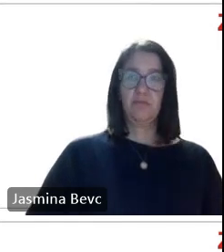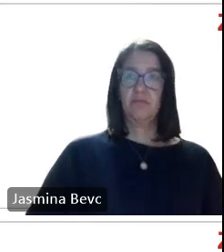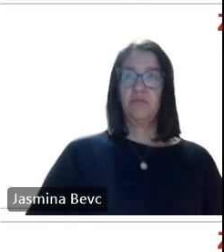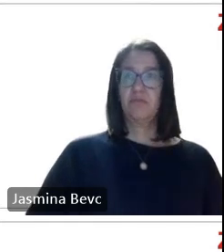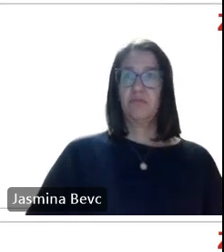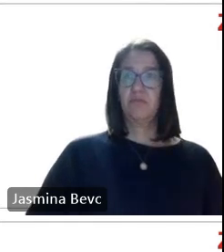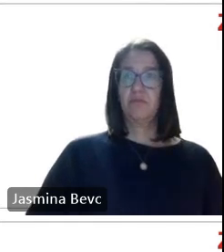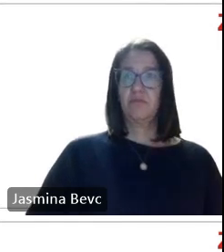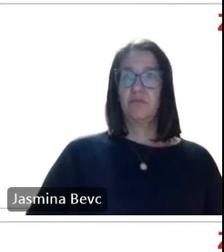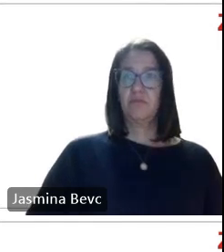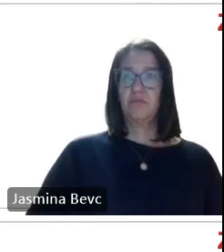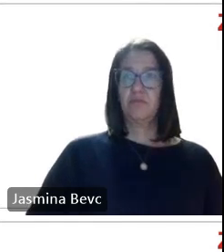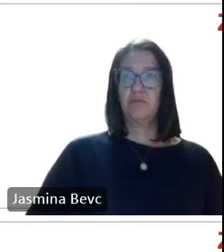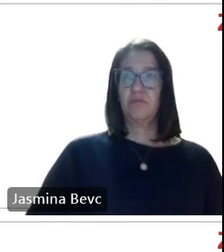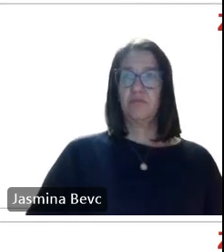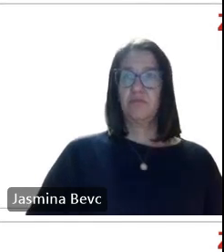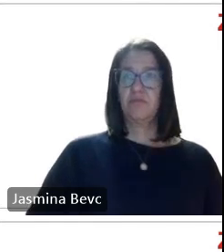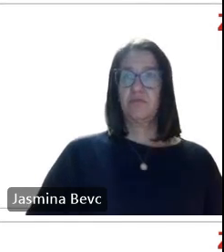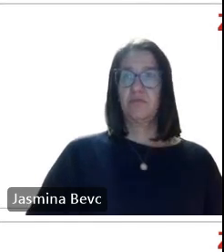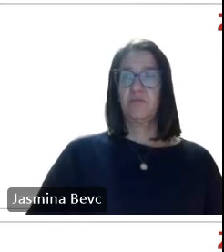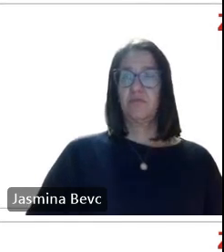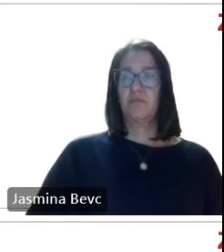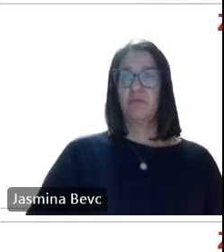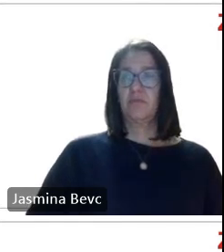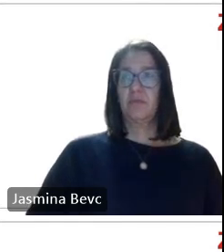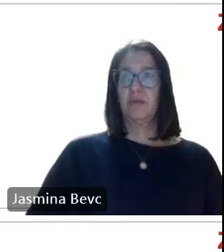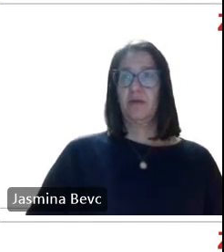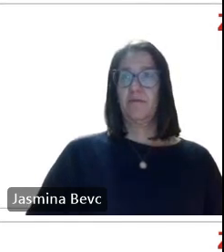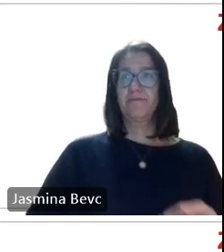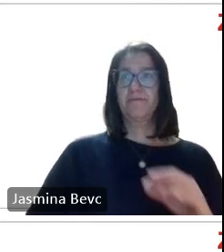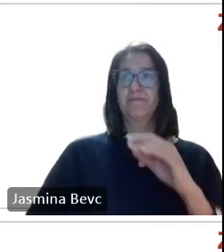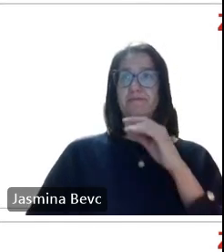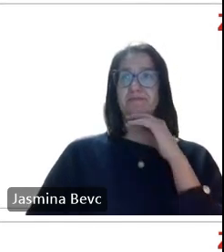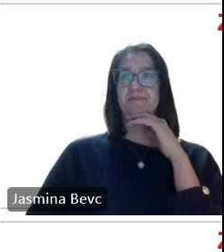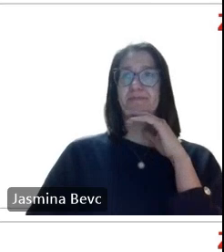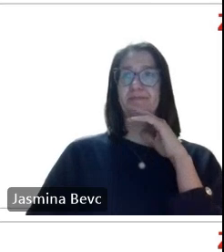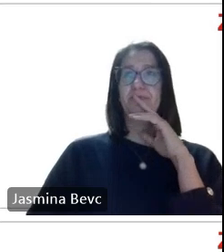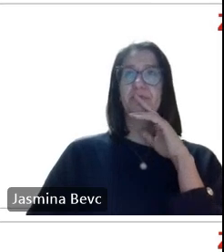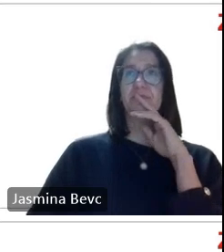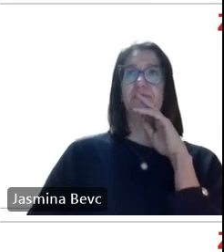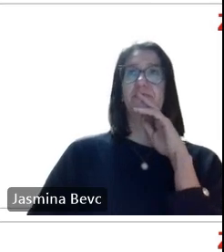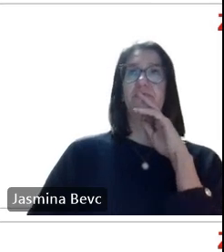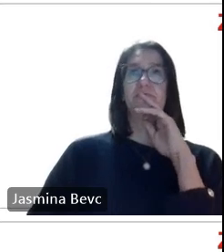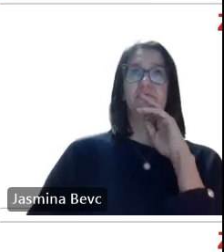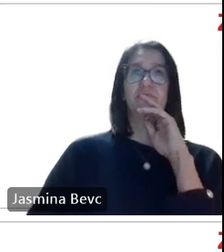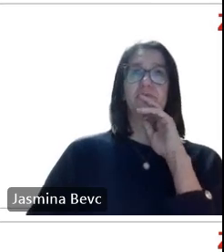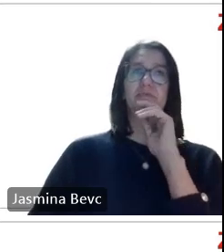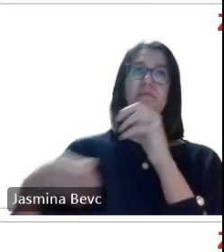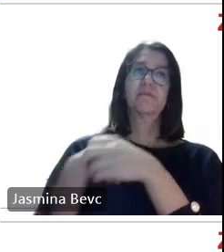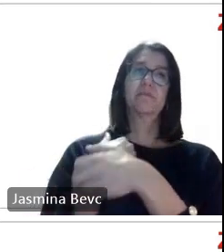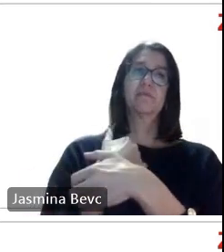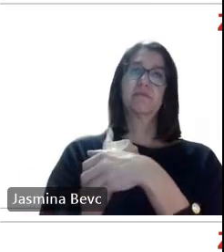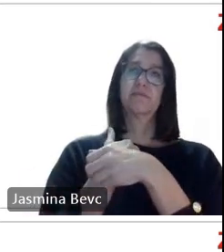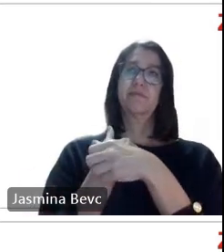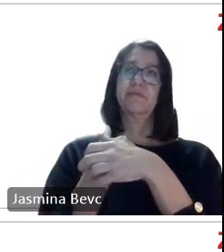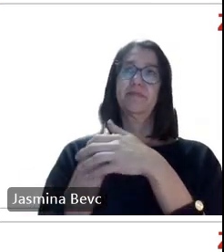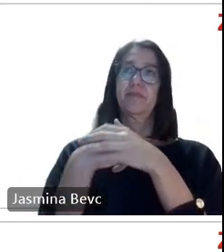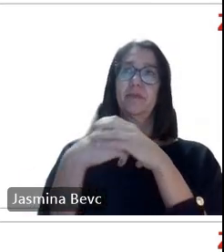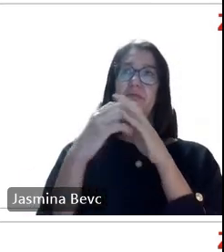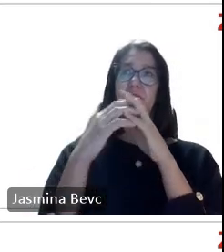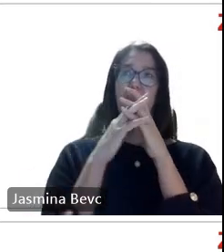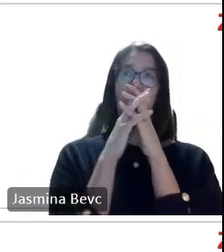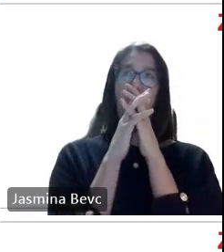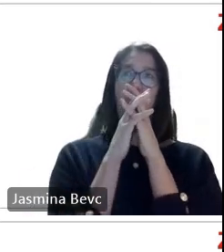so učinkovit, energetsko učinkovit in okolju prijazen vir ogrevanja. Zakaj lahko govorimo o